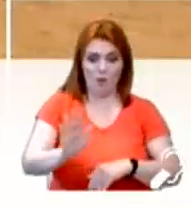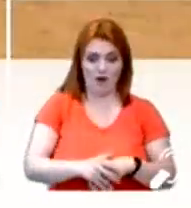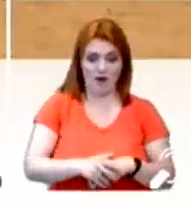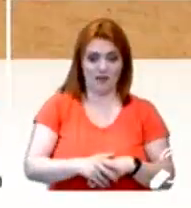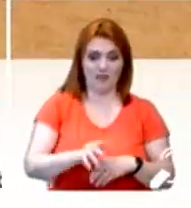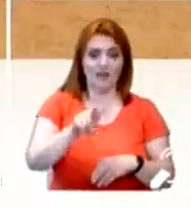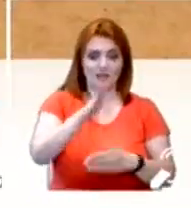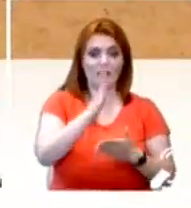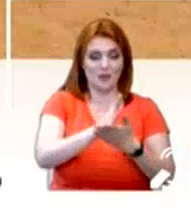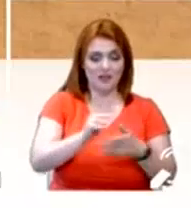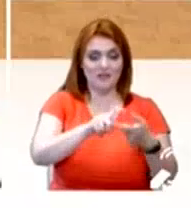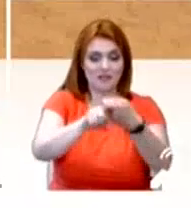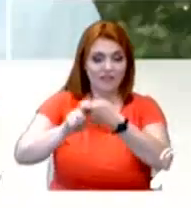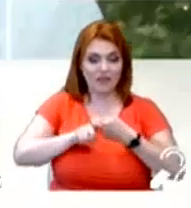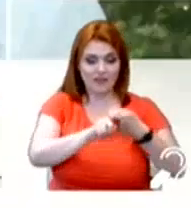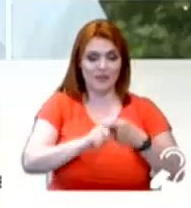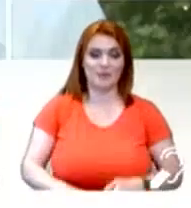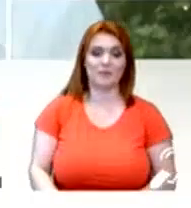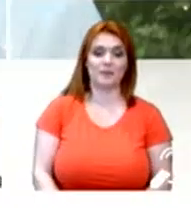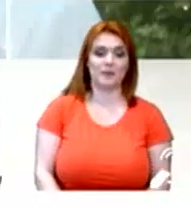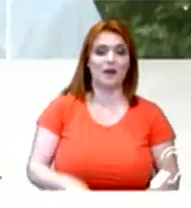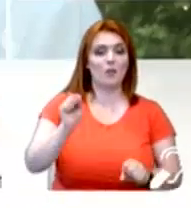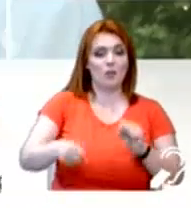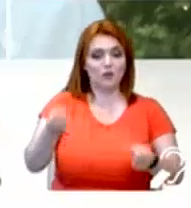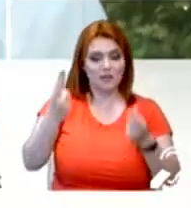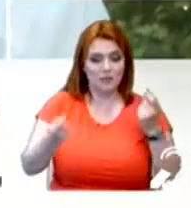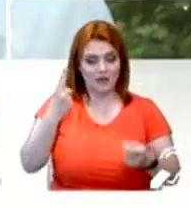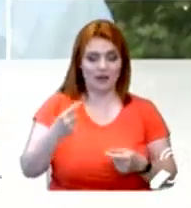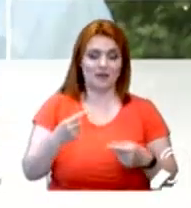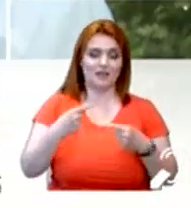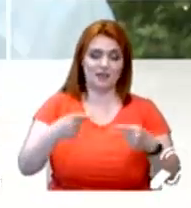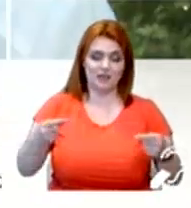există riscul de infectări bacteriene. Pot apărea diferite micoze,